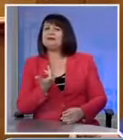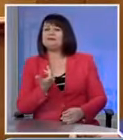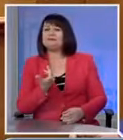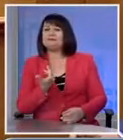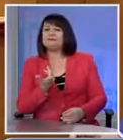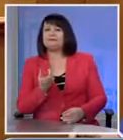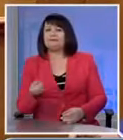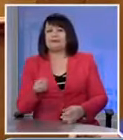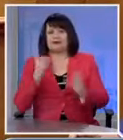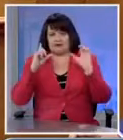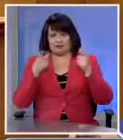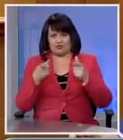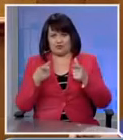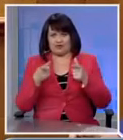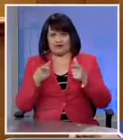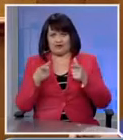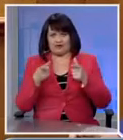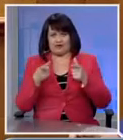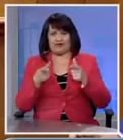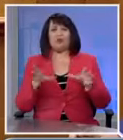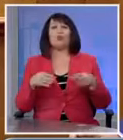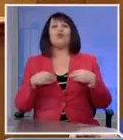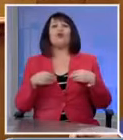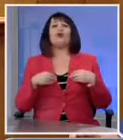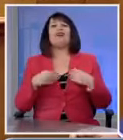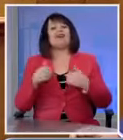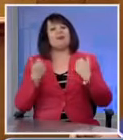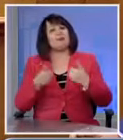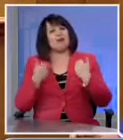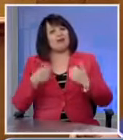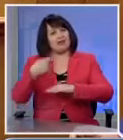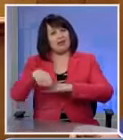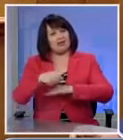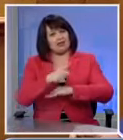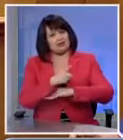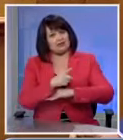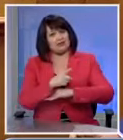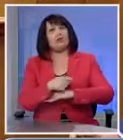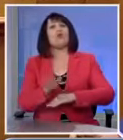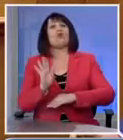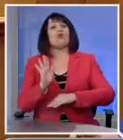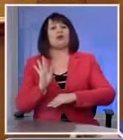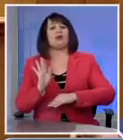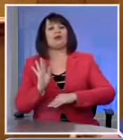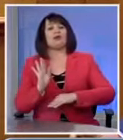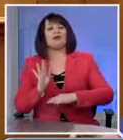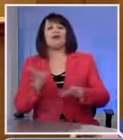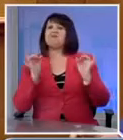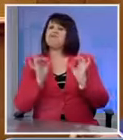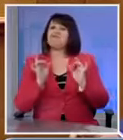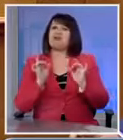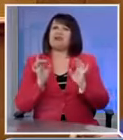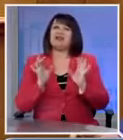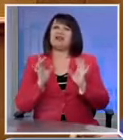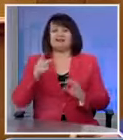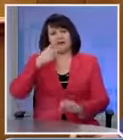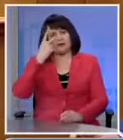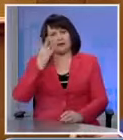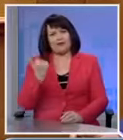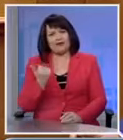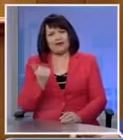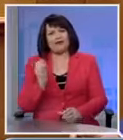Ότι η Νέα Δημοκρατία δεν θα ανεχθεί παιχνίδια με τη δικαιοσύνη. Και ότι κανείς δεν έχει δικαίωμα